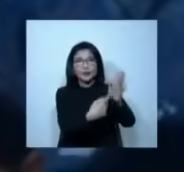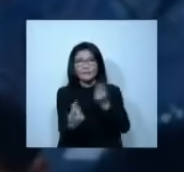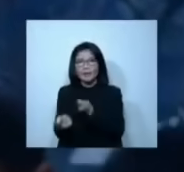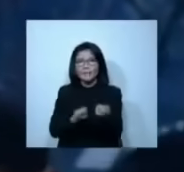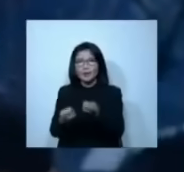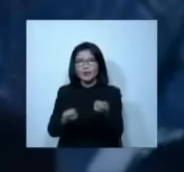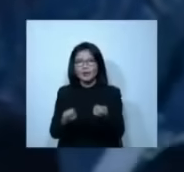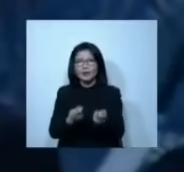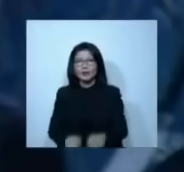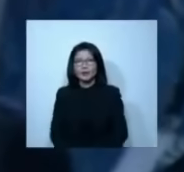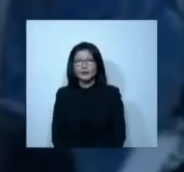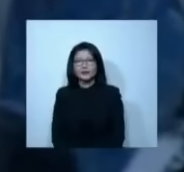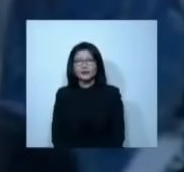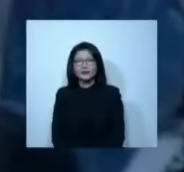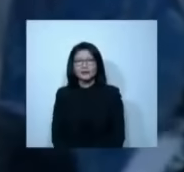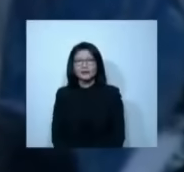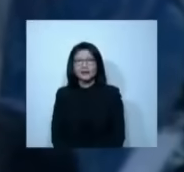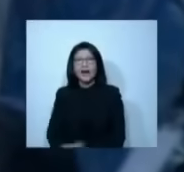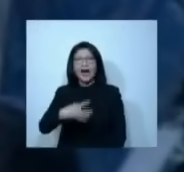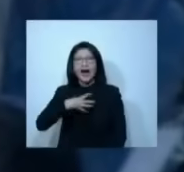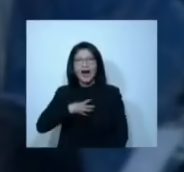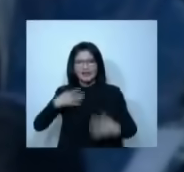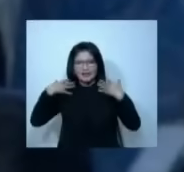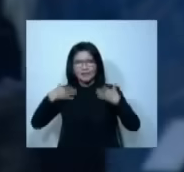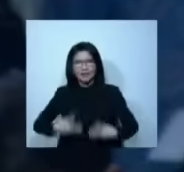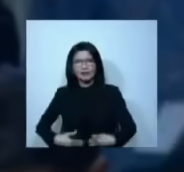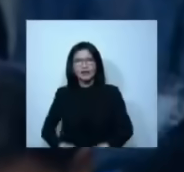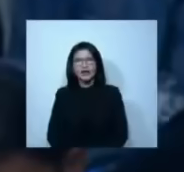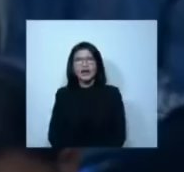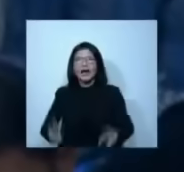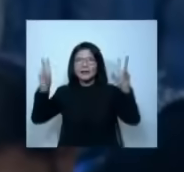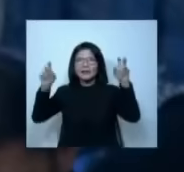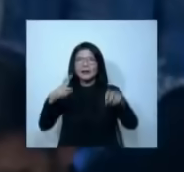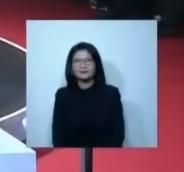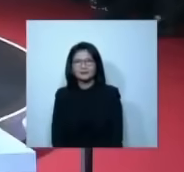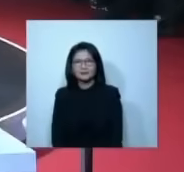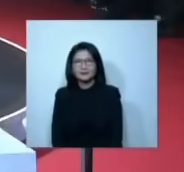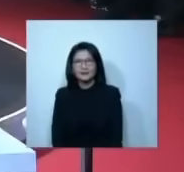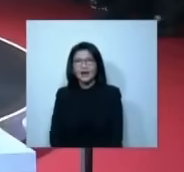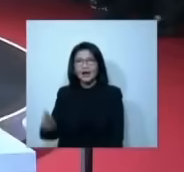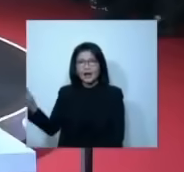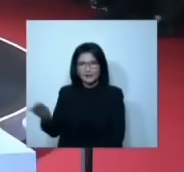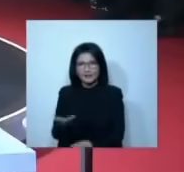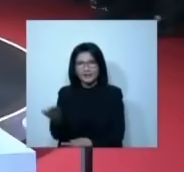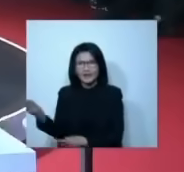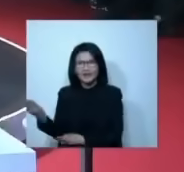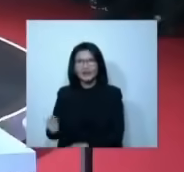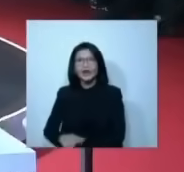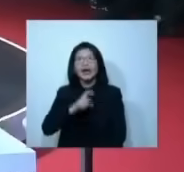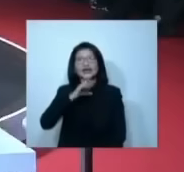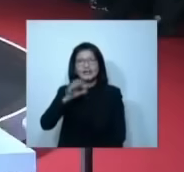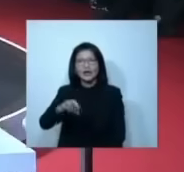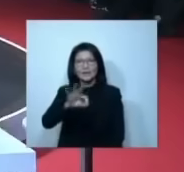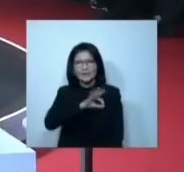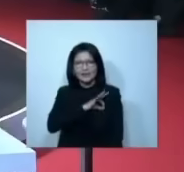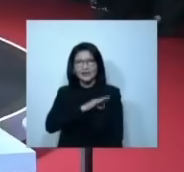dalam serangkaian debat sebab jangan lupa dibandingkan dengan bentuk kampanye manapun debat itu adalah memegang peran